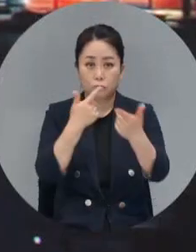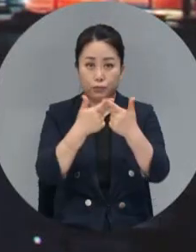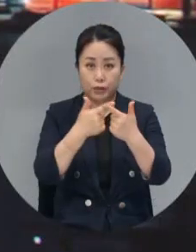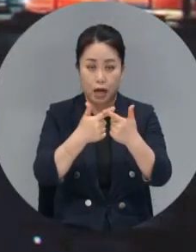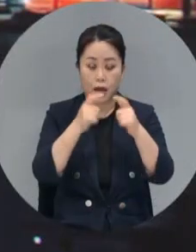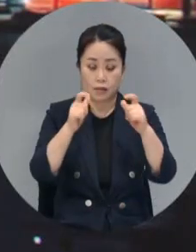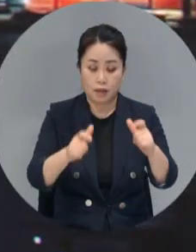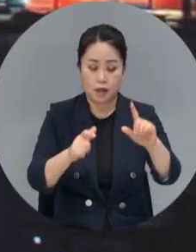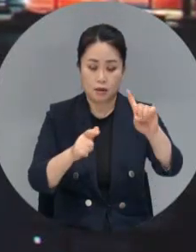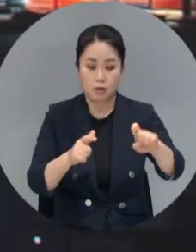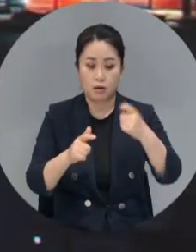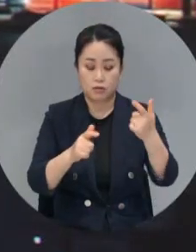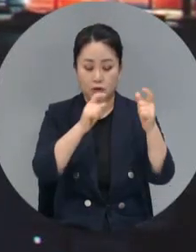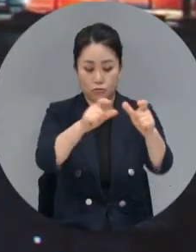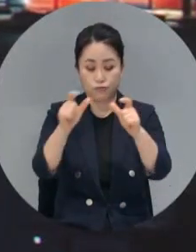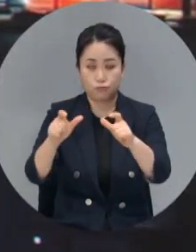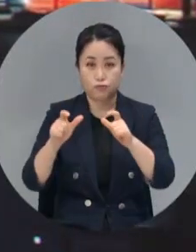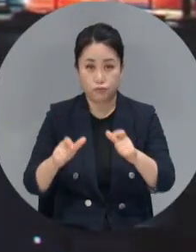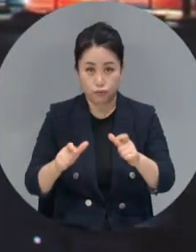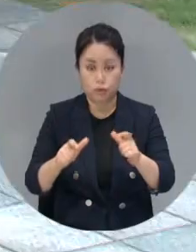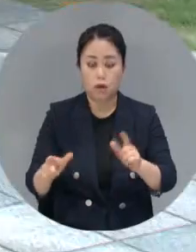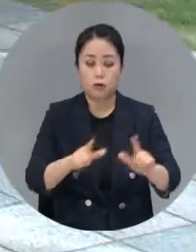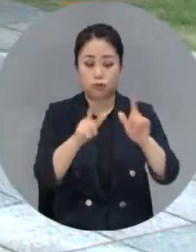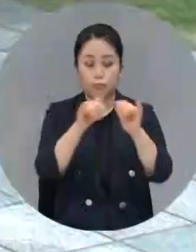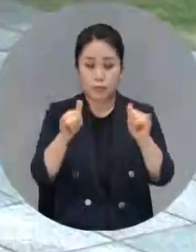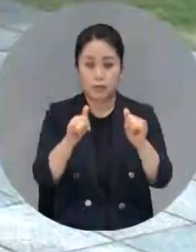부산 16개 구군 주민 등으로 구성된